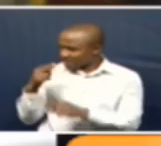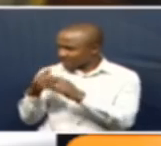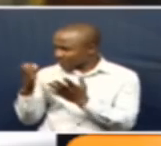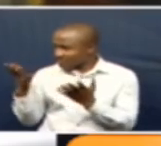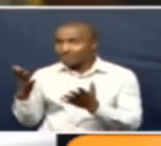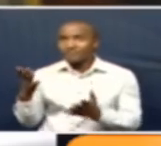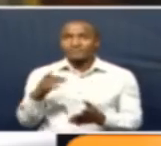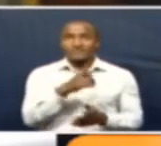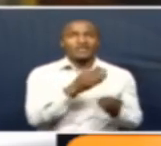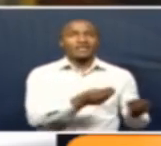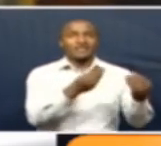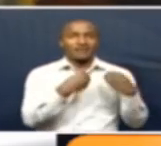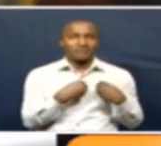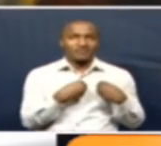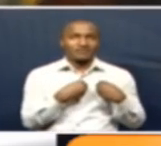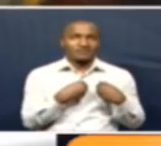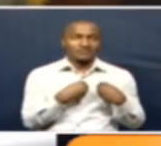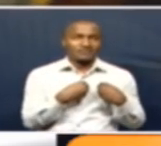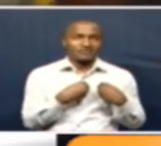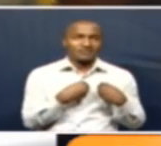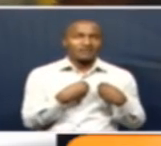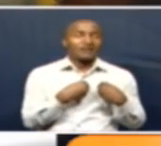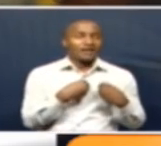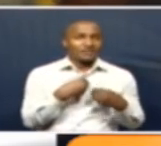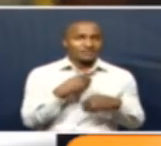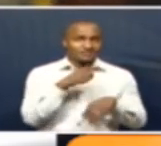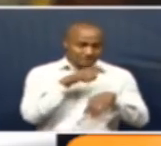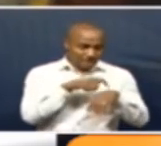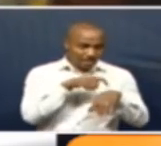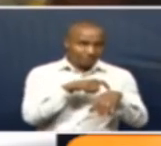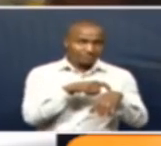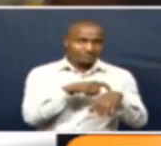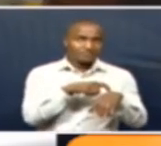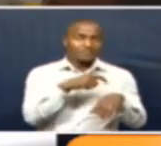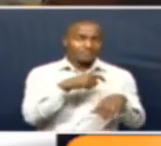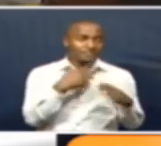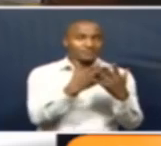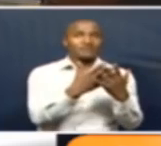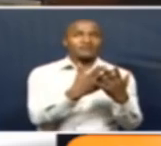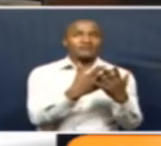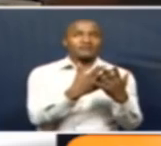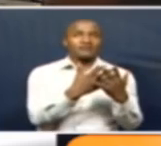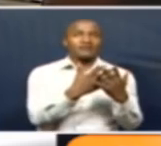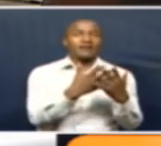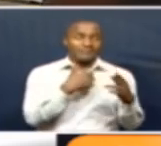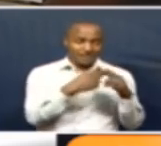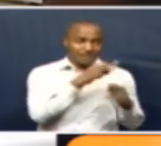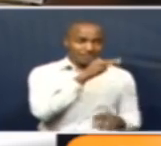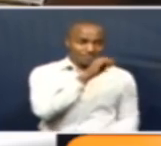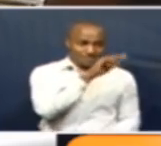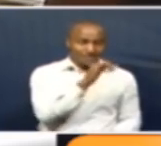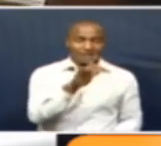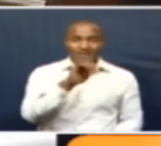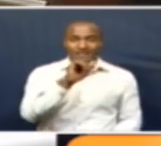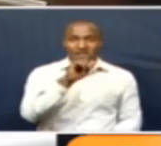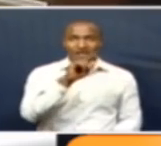Ni Matheri alinipea aliniita. Sasa nilikuwa naitwa hata wakati nilishikwa kwa crime nilikuwa najiita Mary Nyambura Rakwena. So hata